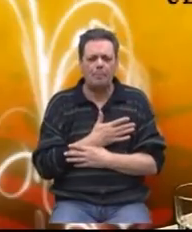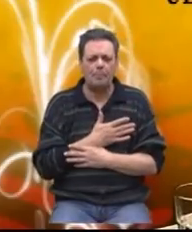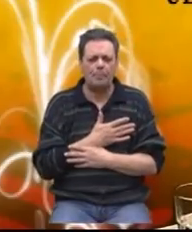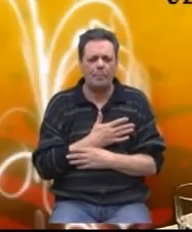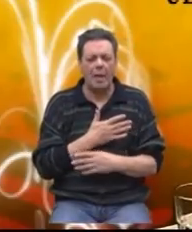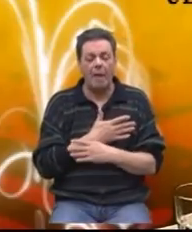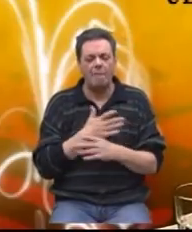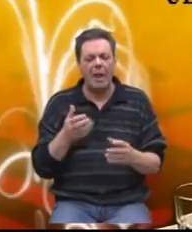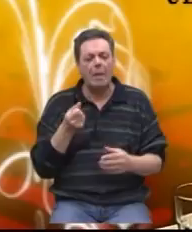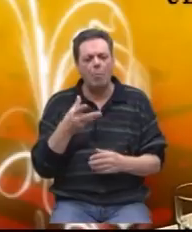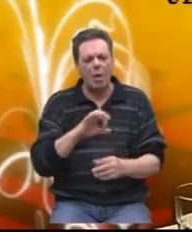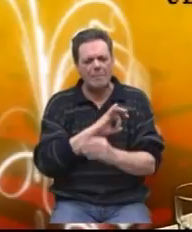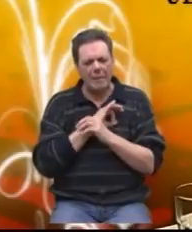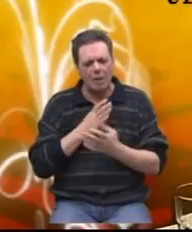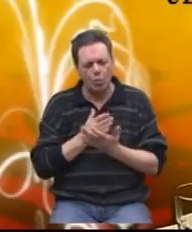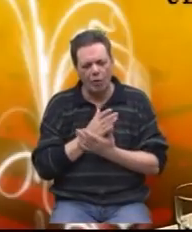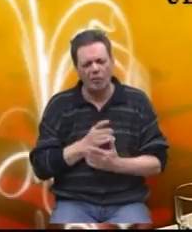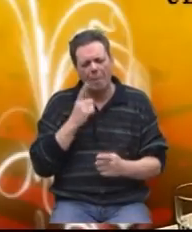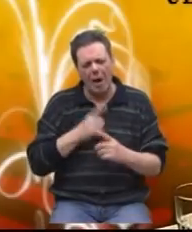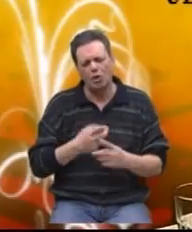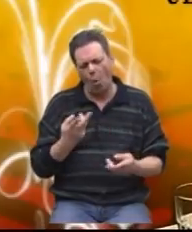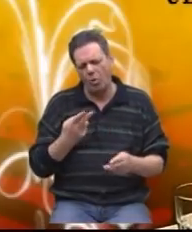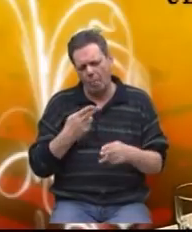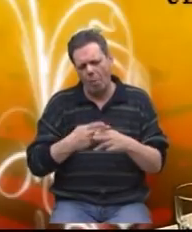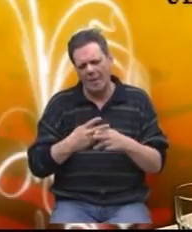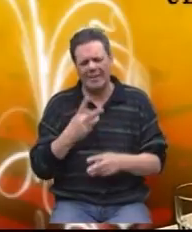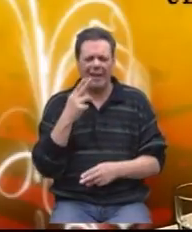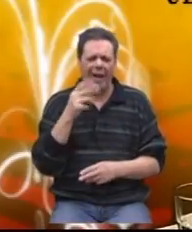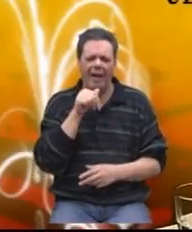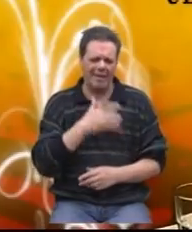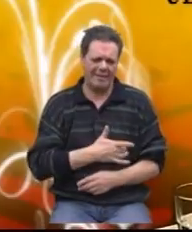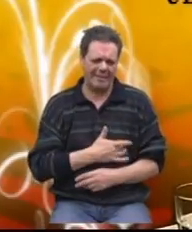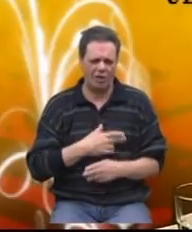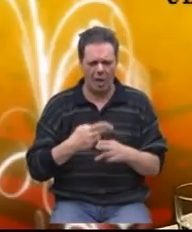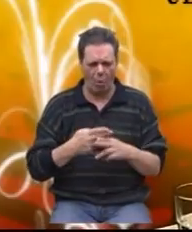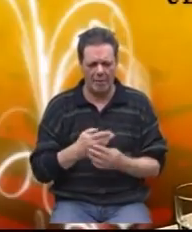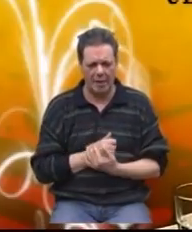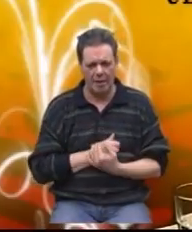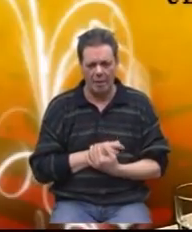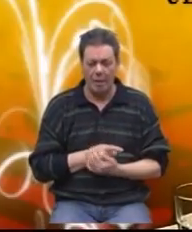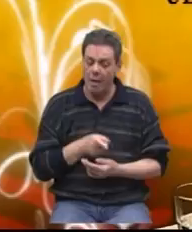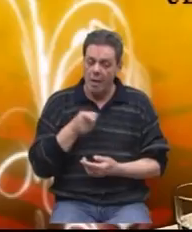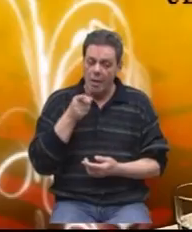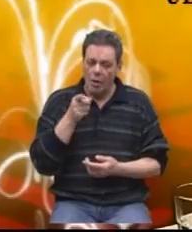broj smrtnih slučajeva baš od onkoloških i kardioloških bolesnika. Znači, tu su ipak